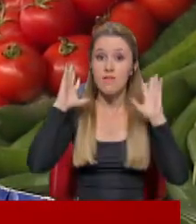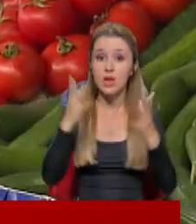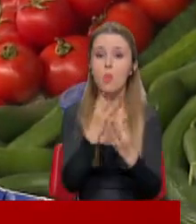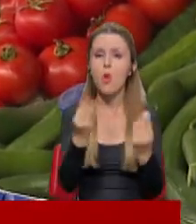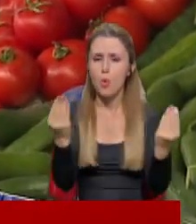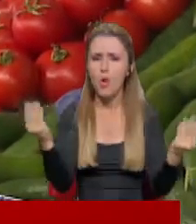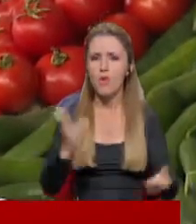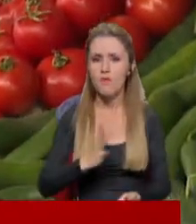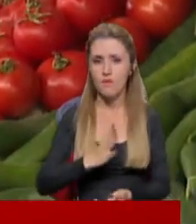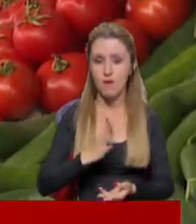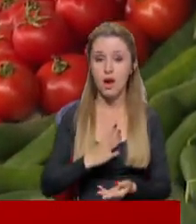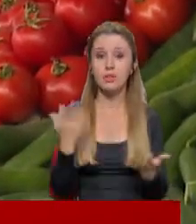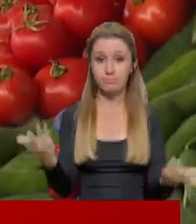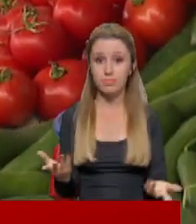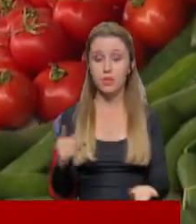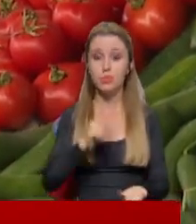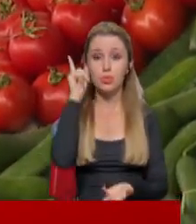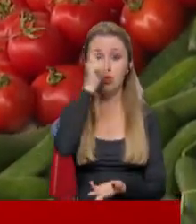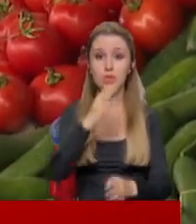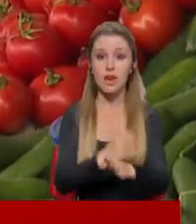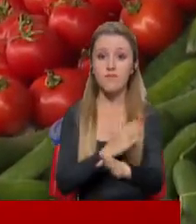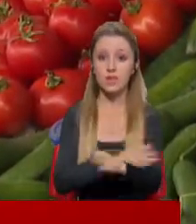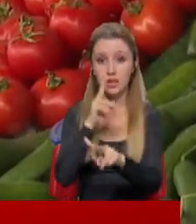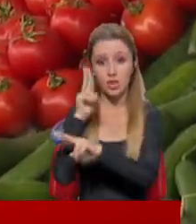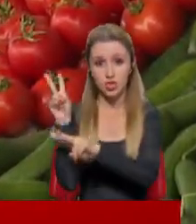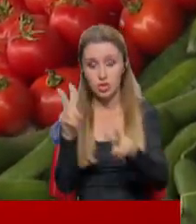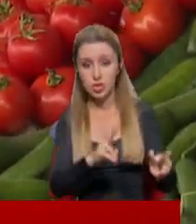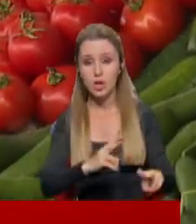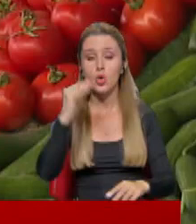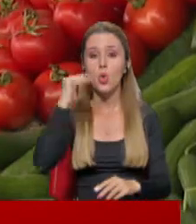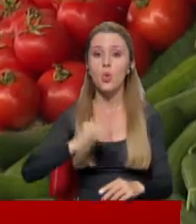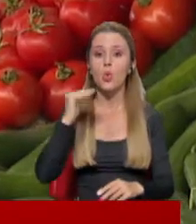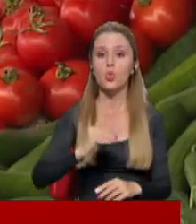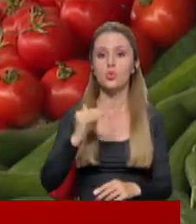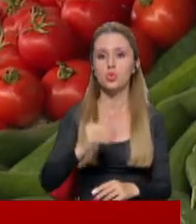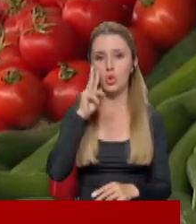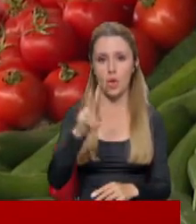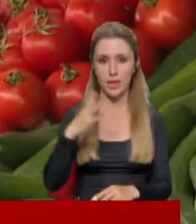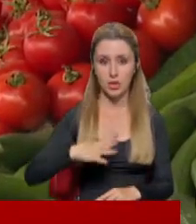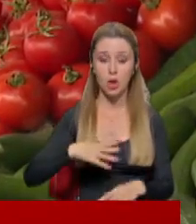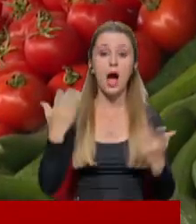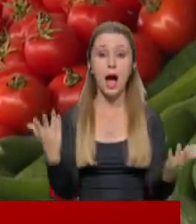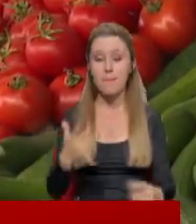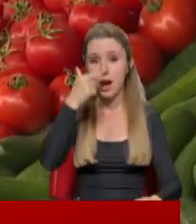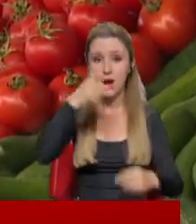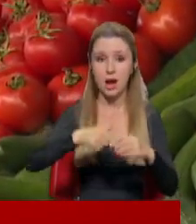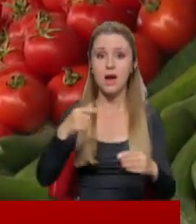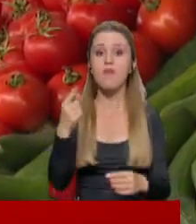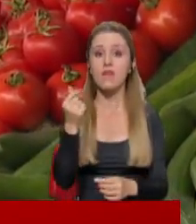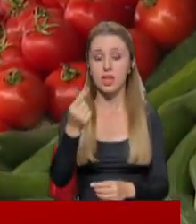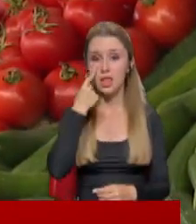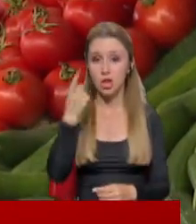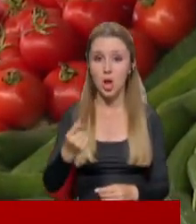bol olduğu günlerdeyiz haliyle de tüketicinin gözü uygun fiyatlar görmek istiyor ancak akaryakıt